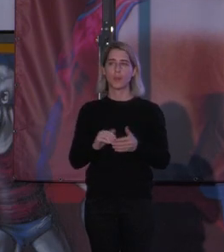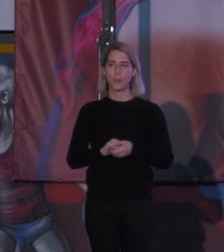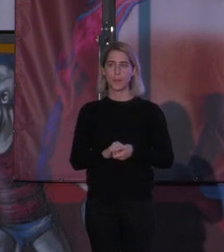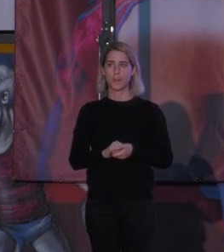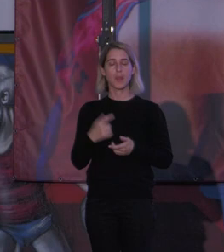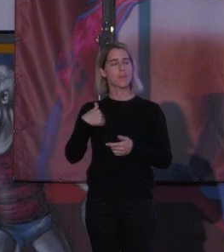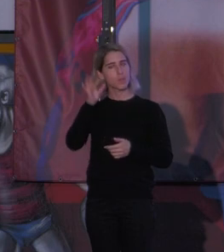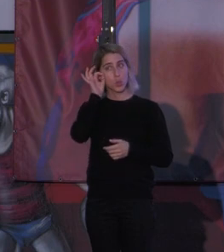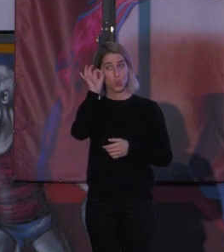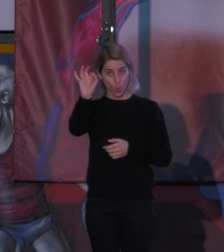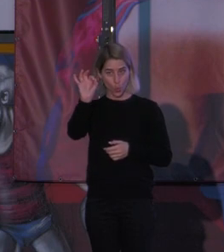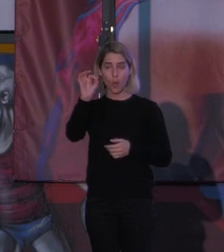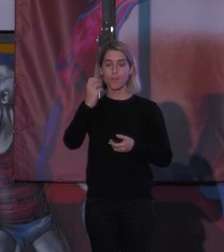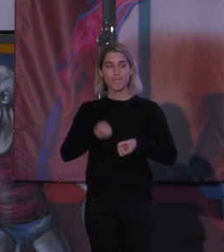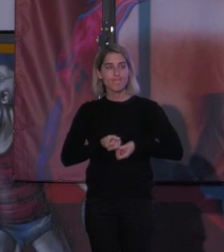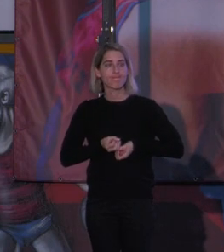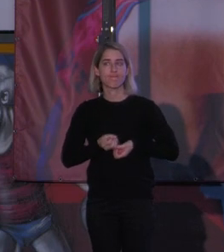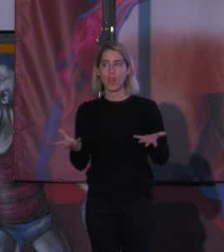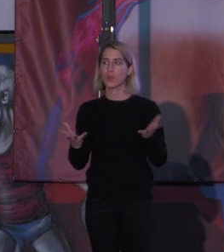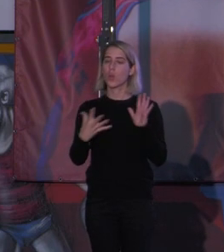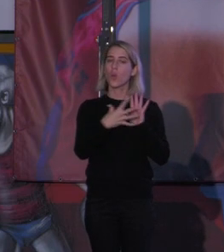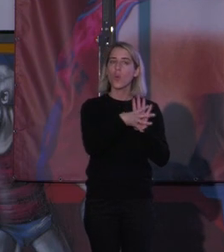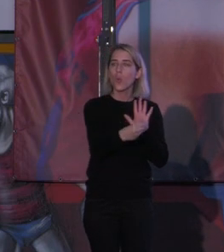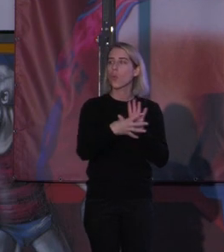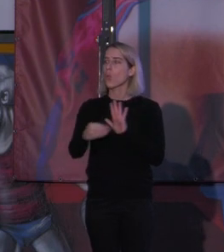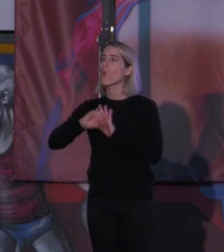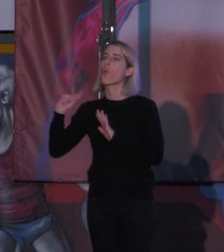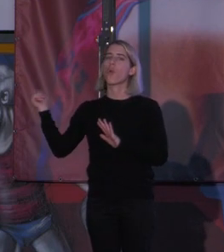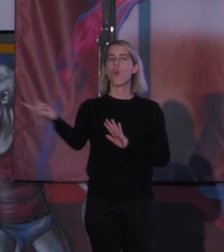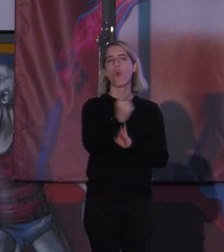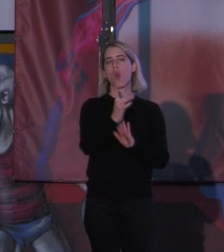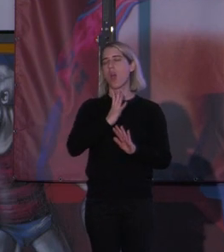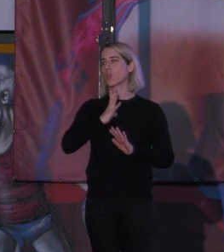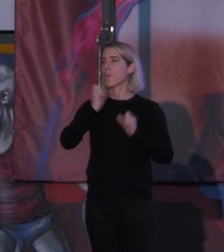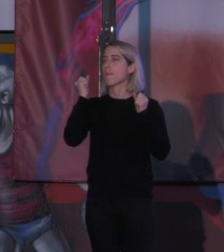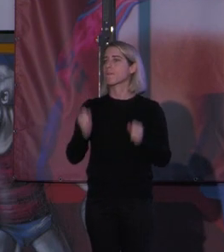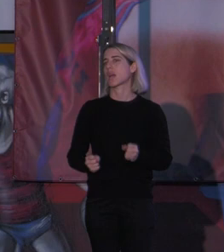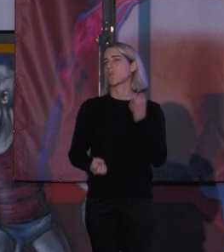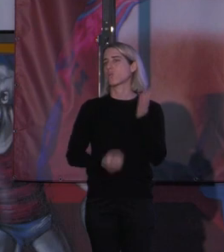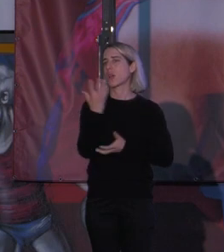Έχουμε στόχο να εκφράσουμε όλους όσους ζουν στη Νέα Σμύρνη.